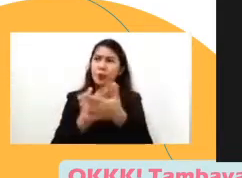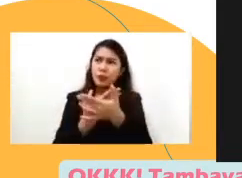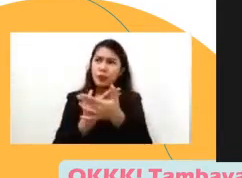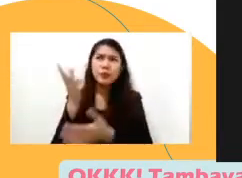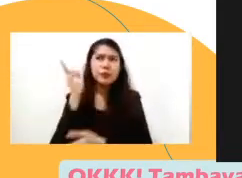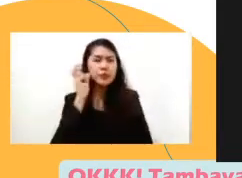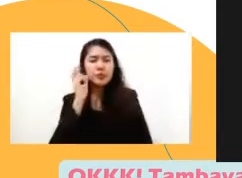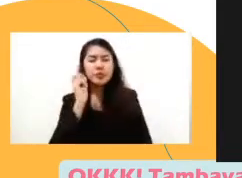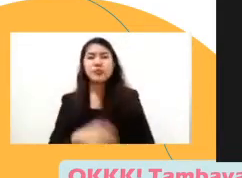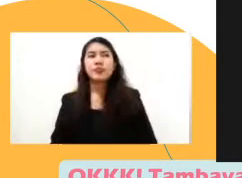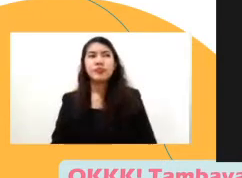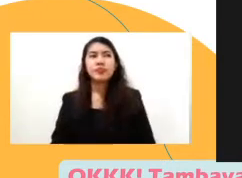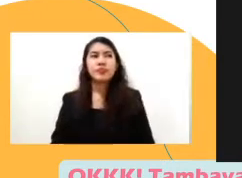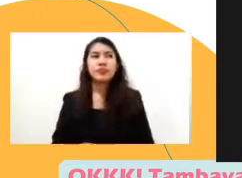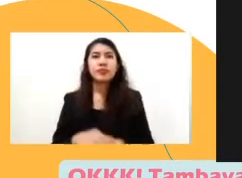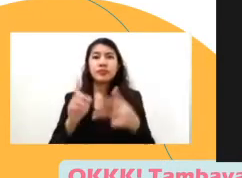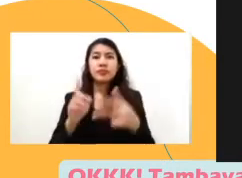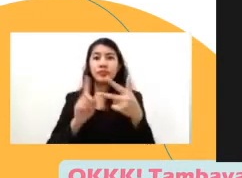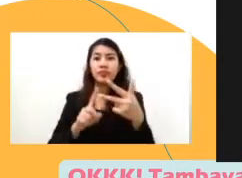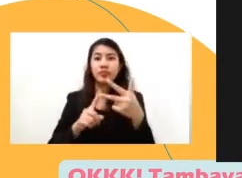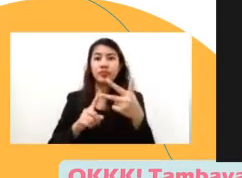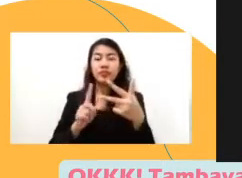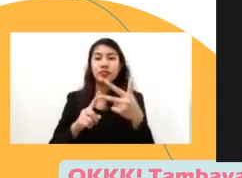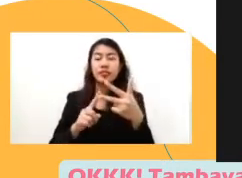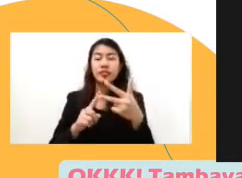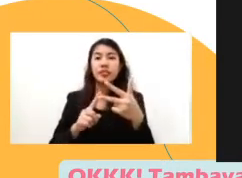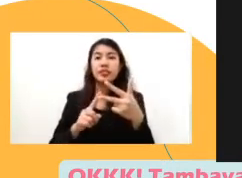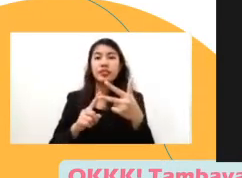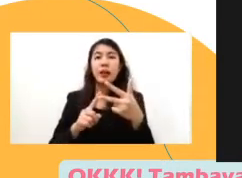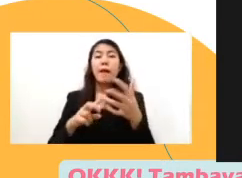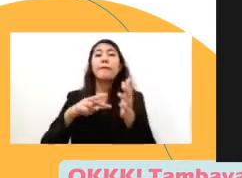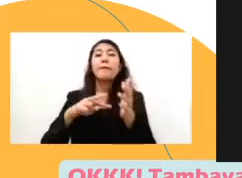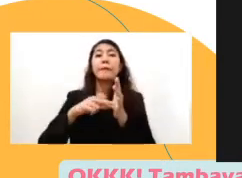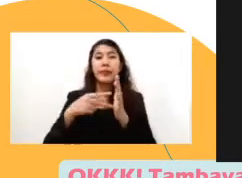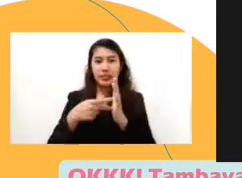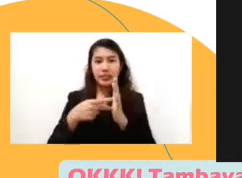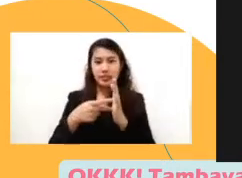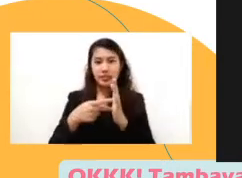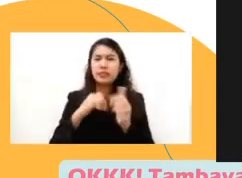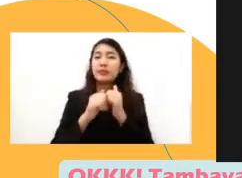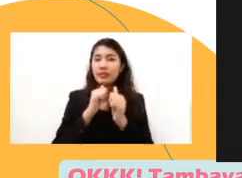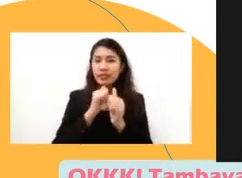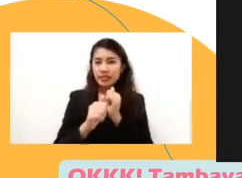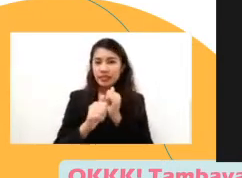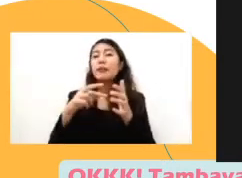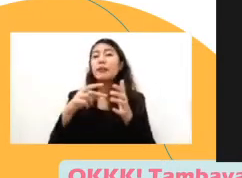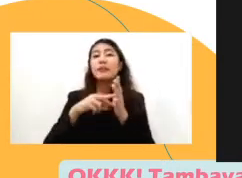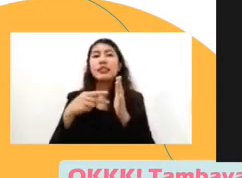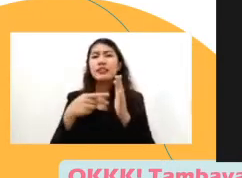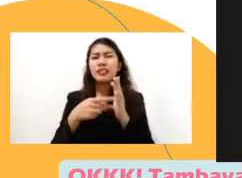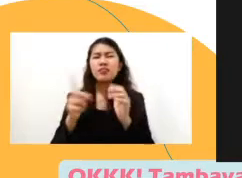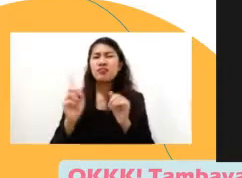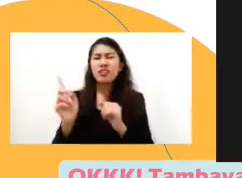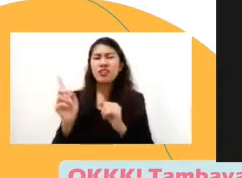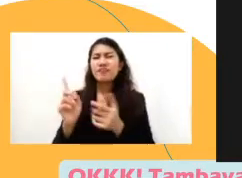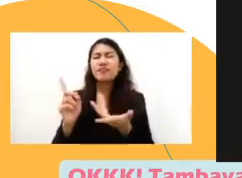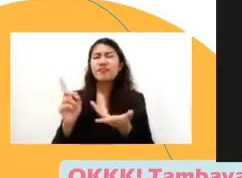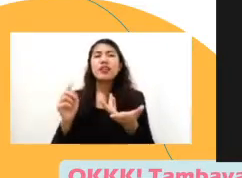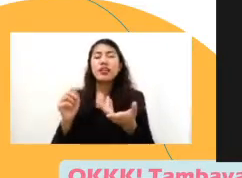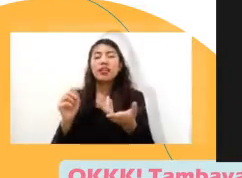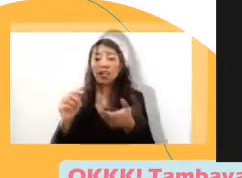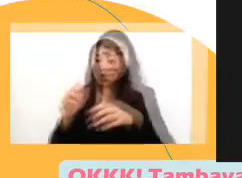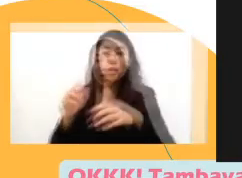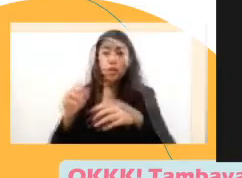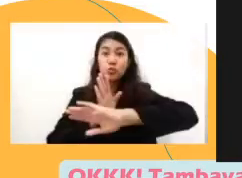ay meaning or kahulugan. So syempre, yung mga kanta, ang isang set